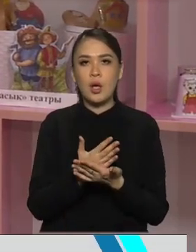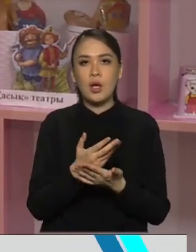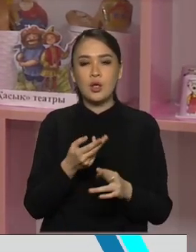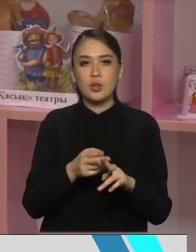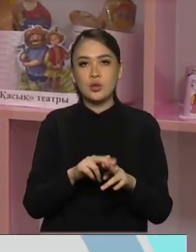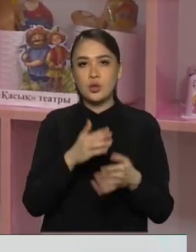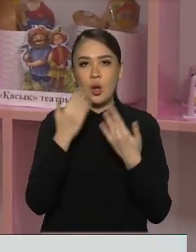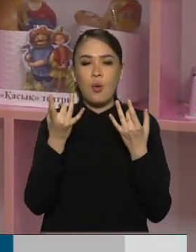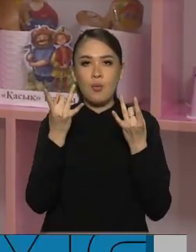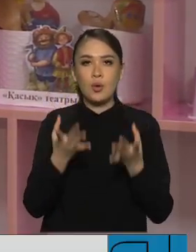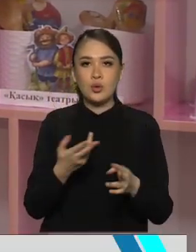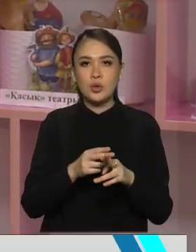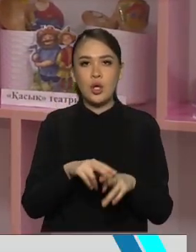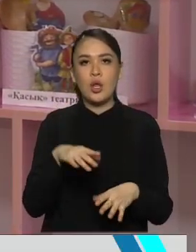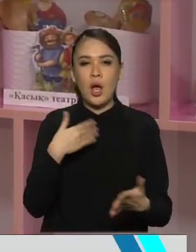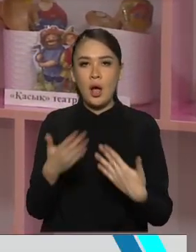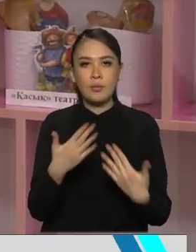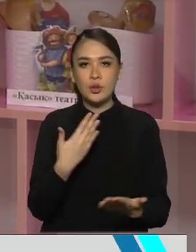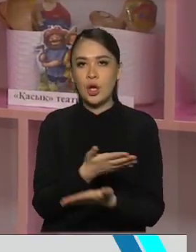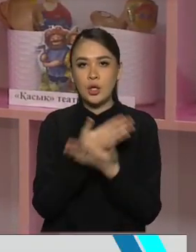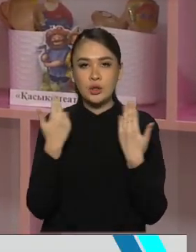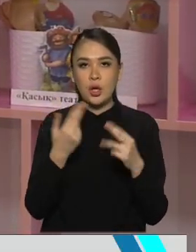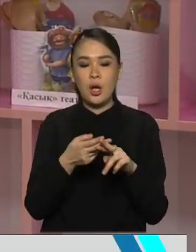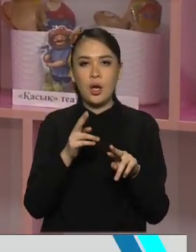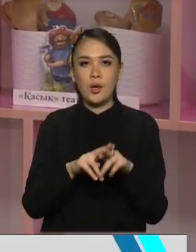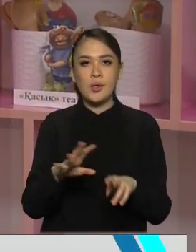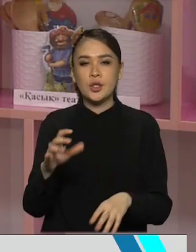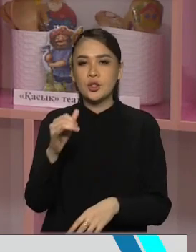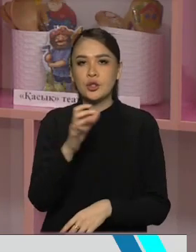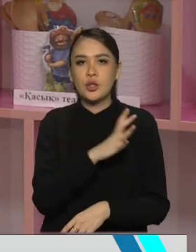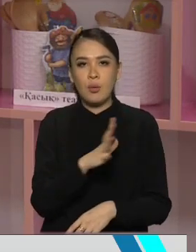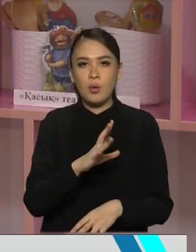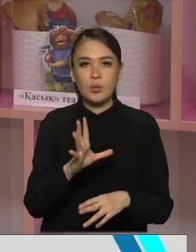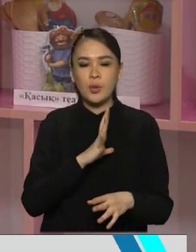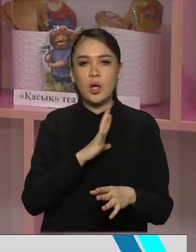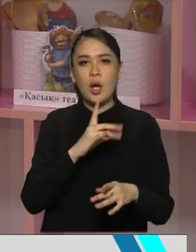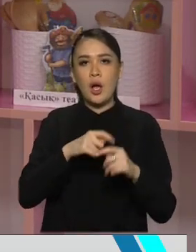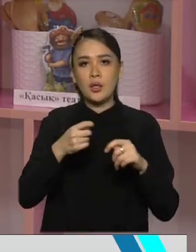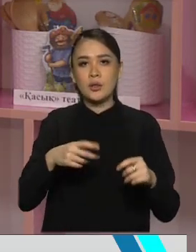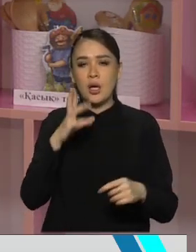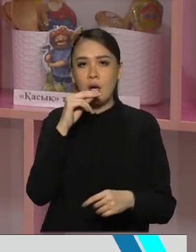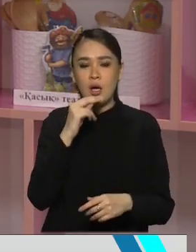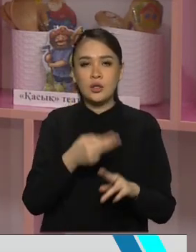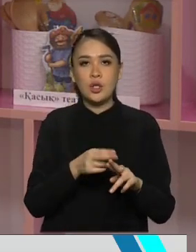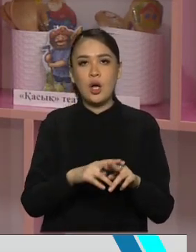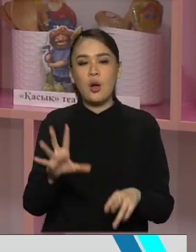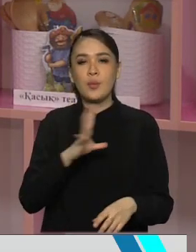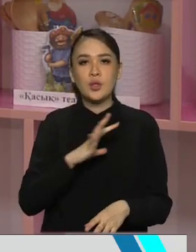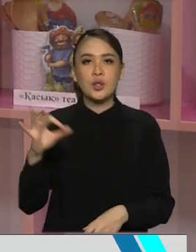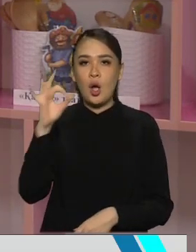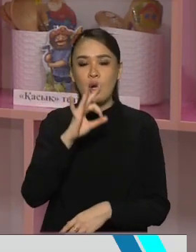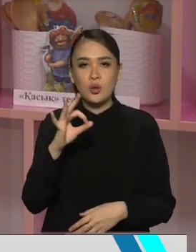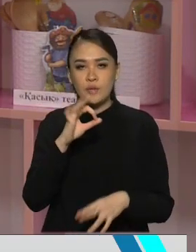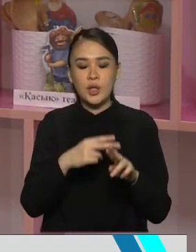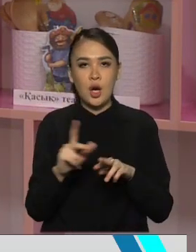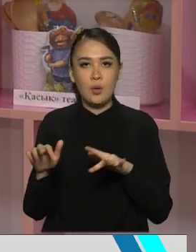с ним просто элементарно никто не общается. И у него может быть речевая задержка, он может быть отстранен, и у него вообще нулевые